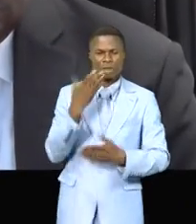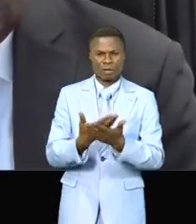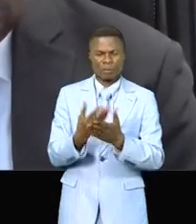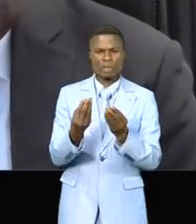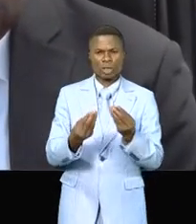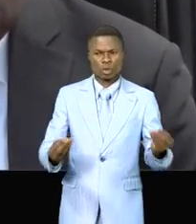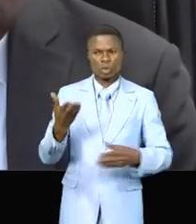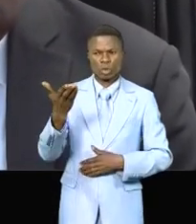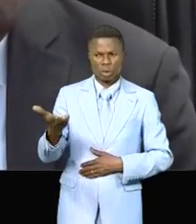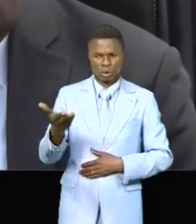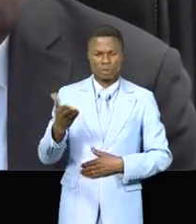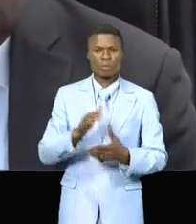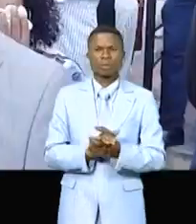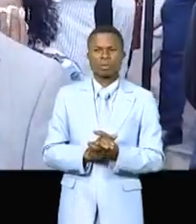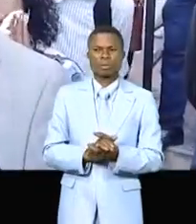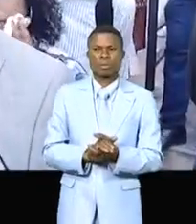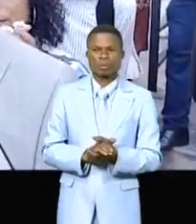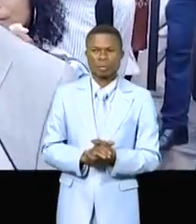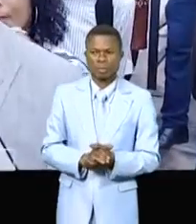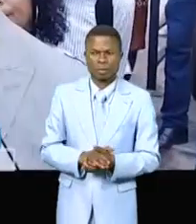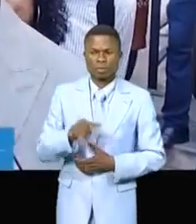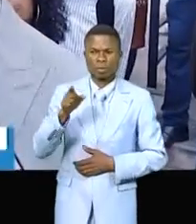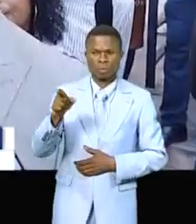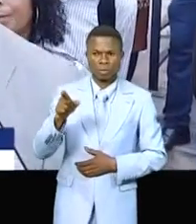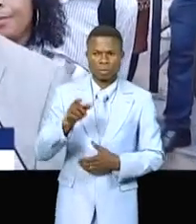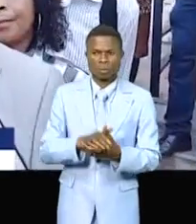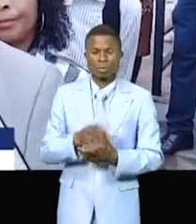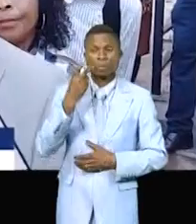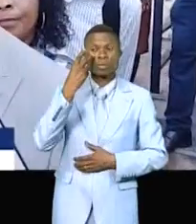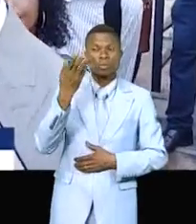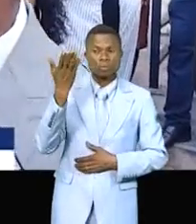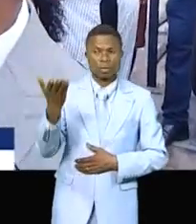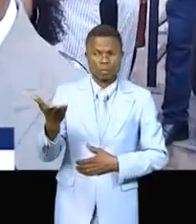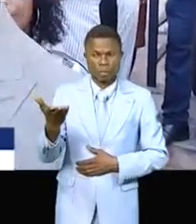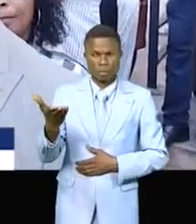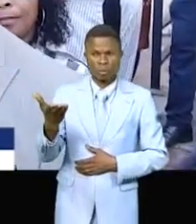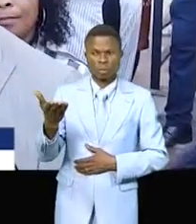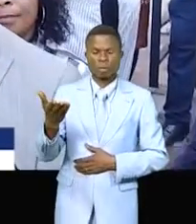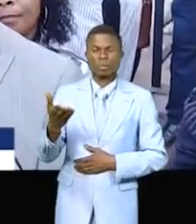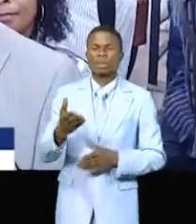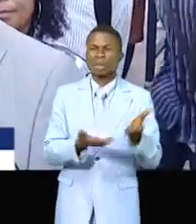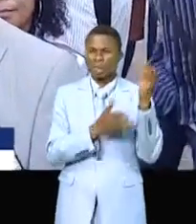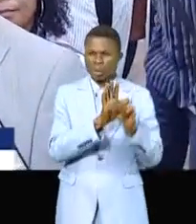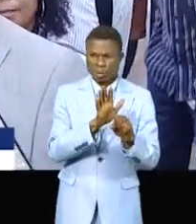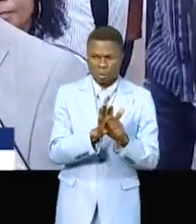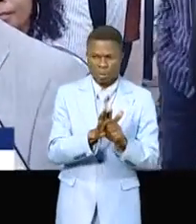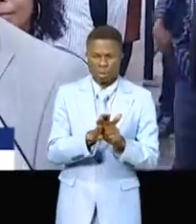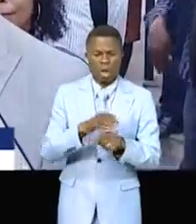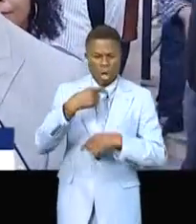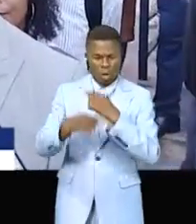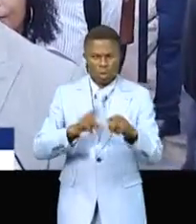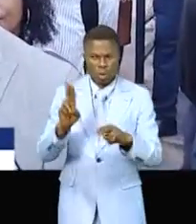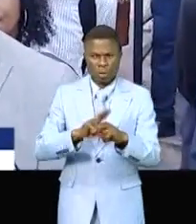idoines. Mais les défis sont nombreux. Il a une vision qui est la vision du chef de l'État qui va être mise en œuvre par